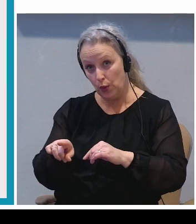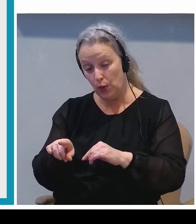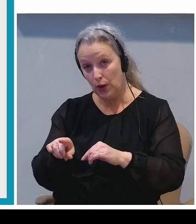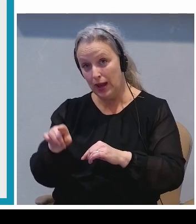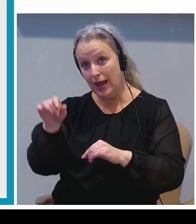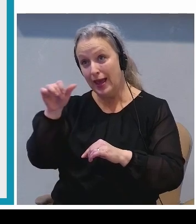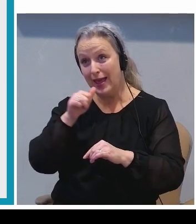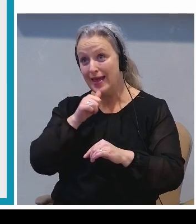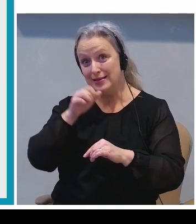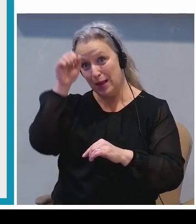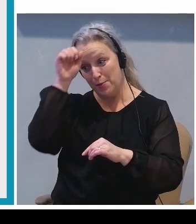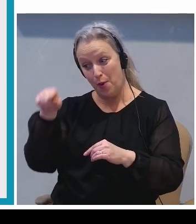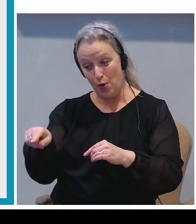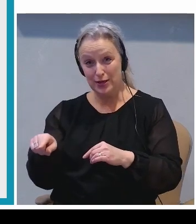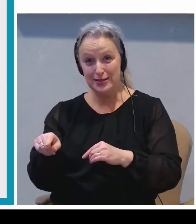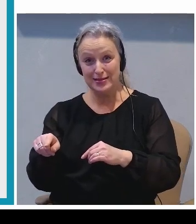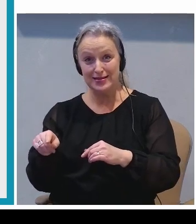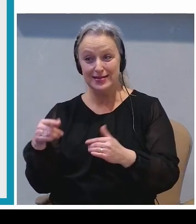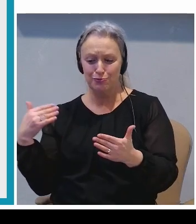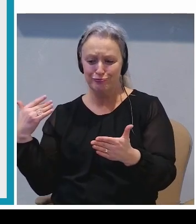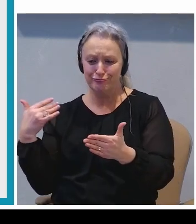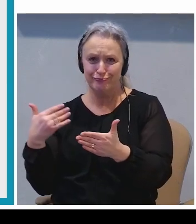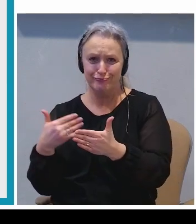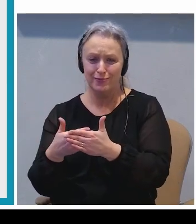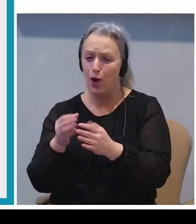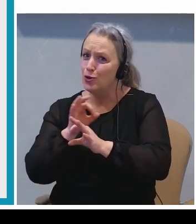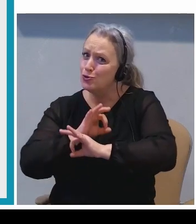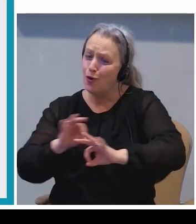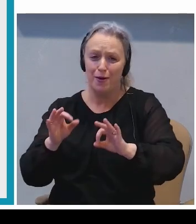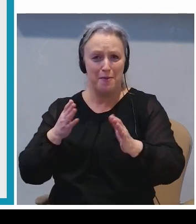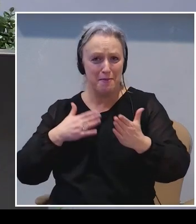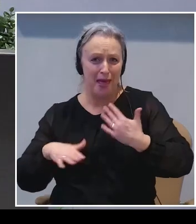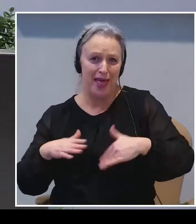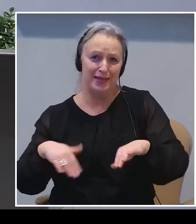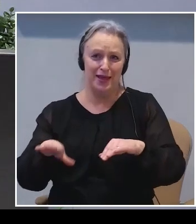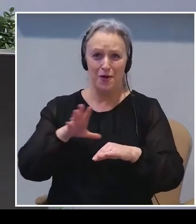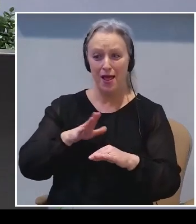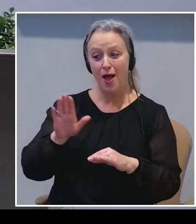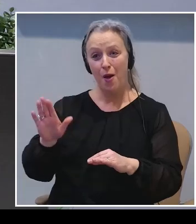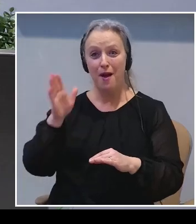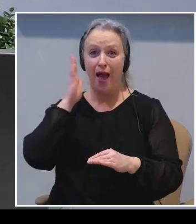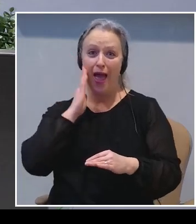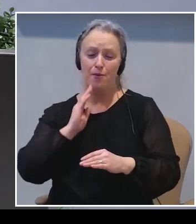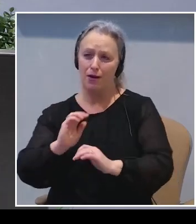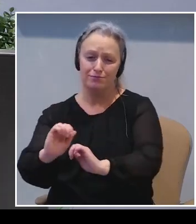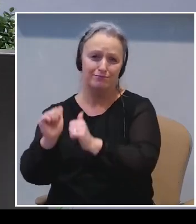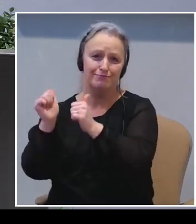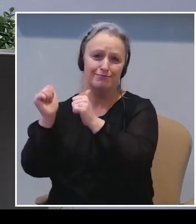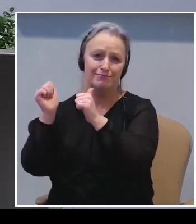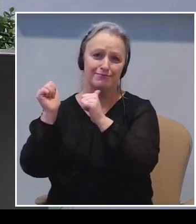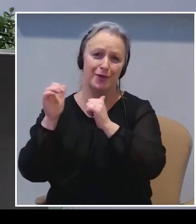Eesti poiss muide on olnud väga tore ja meeldiv, tema ema on olnud suurepärane